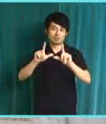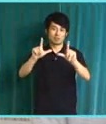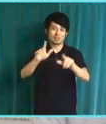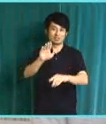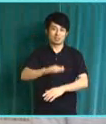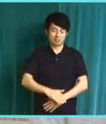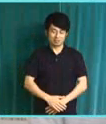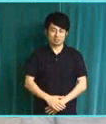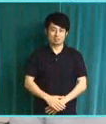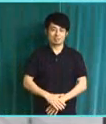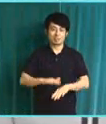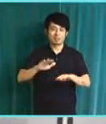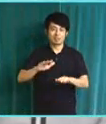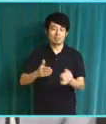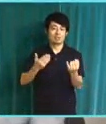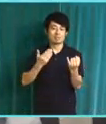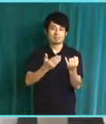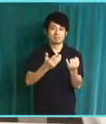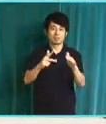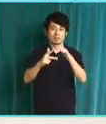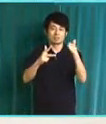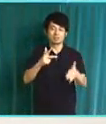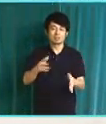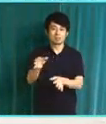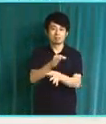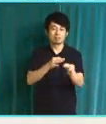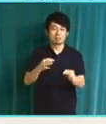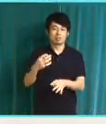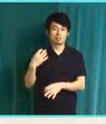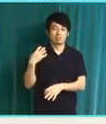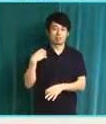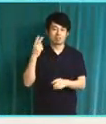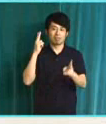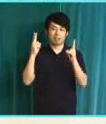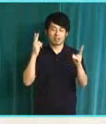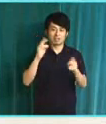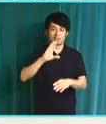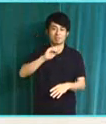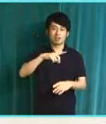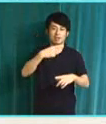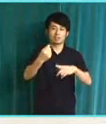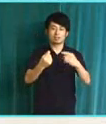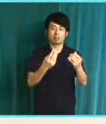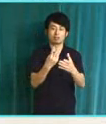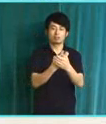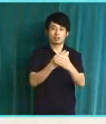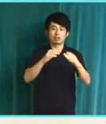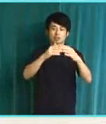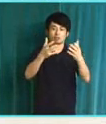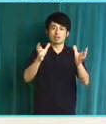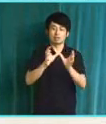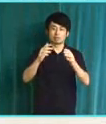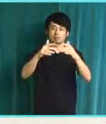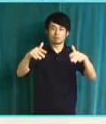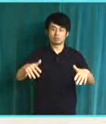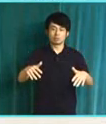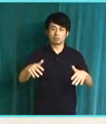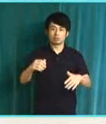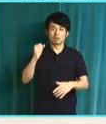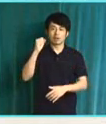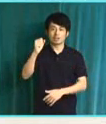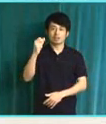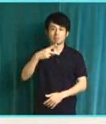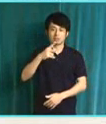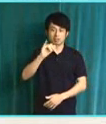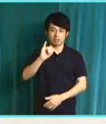りいたします。お話をお伺いしますのは、施設の運営主体である万葉クラブグループの勝又さんと